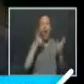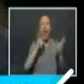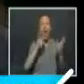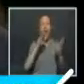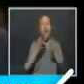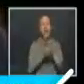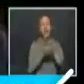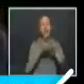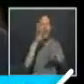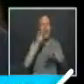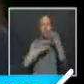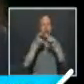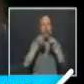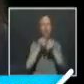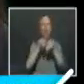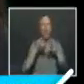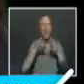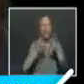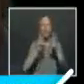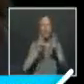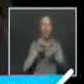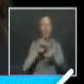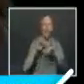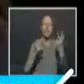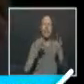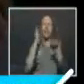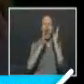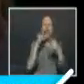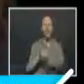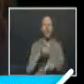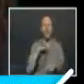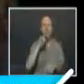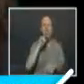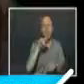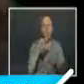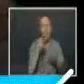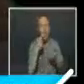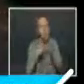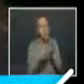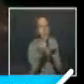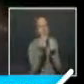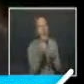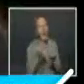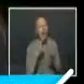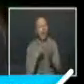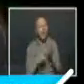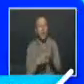שהתחילו להשתמש באותם שיטות של הצד האלים הזה שאנחנו מדברים עליו, על הצד ה... תני לי דוגמה, אני רוצה